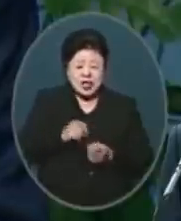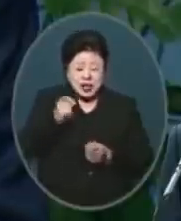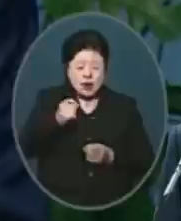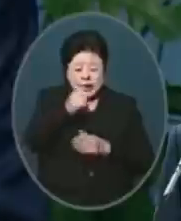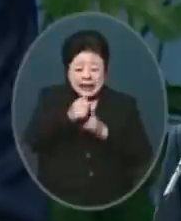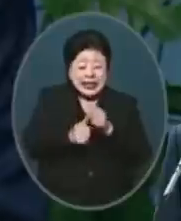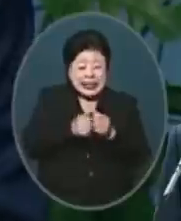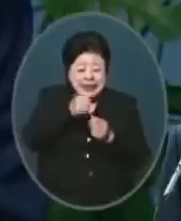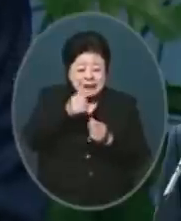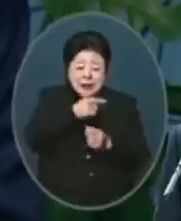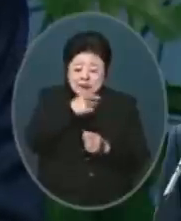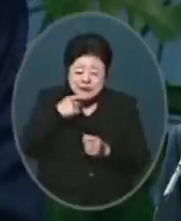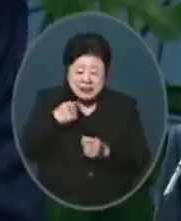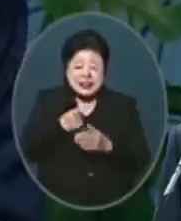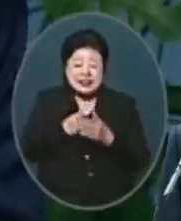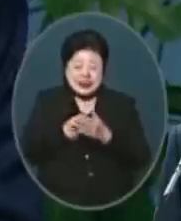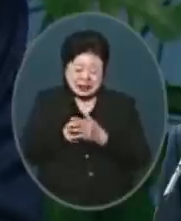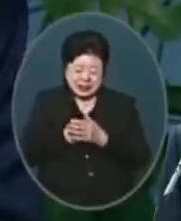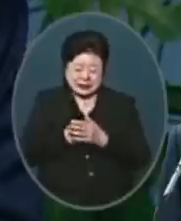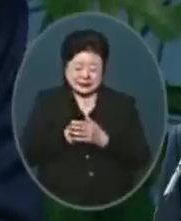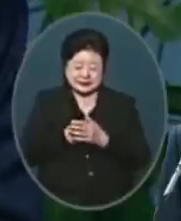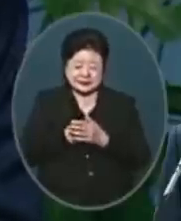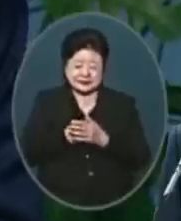영원하신 하나님의 피인 것입니다.